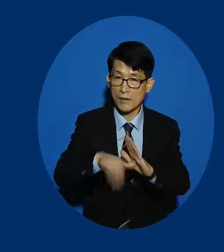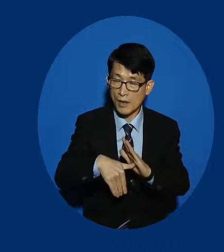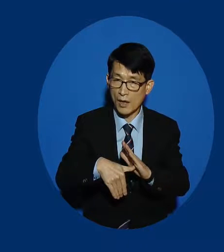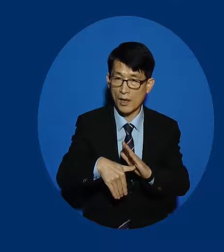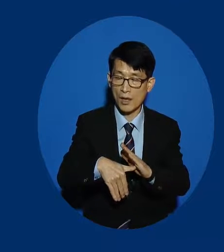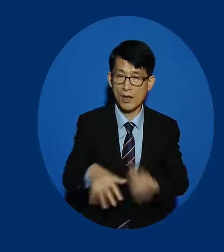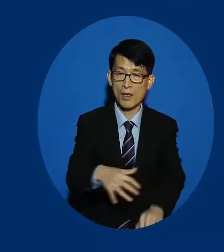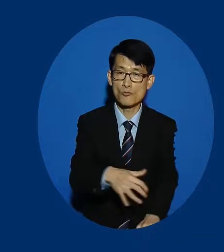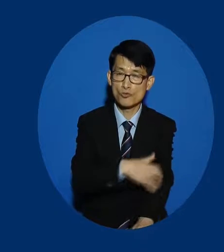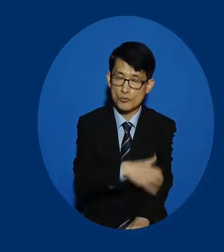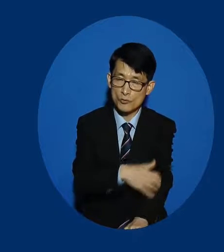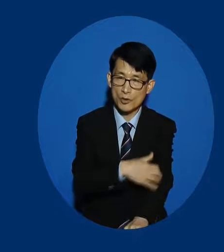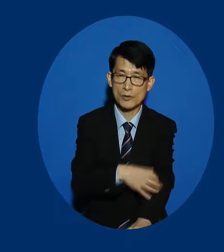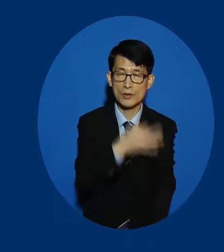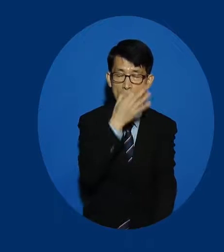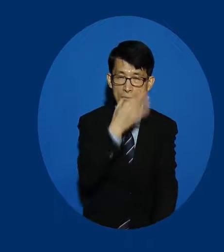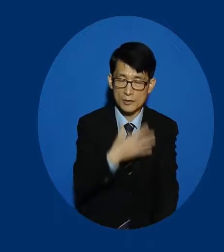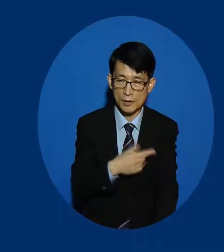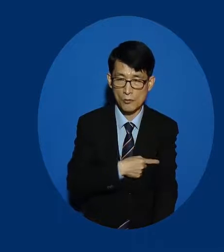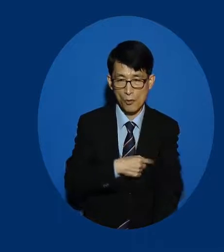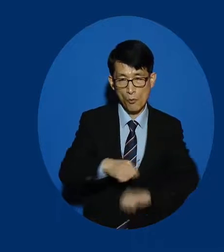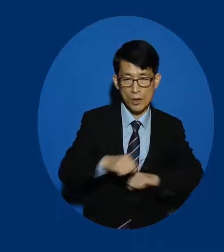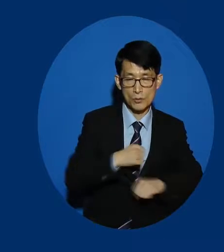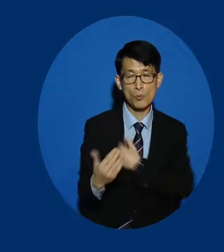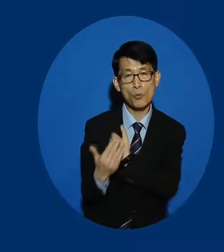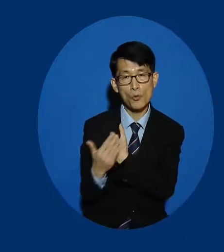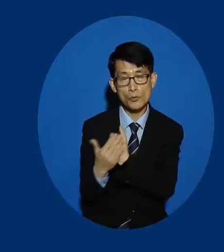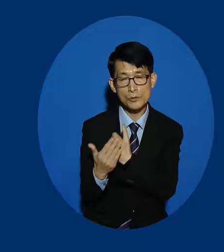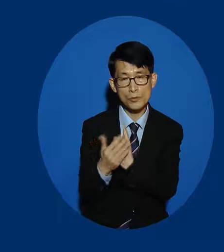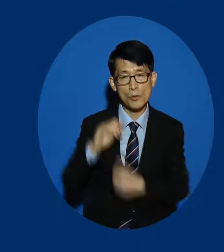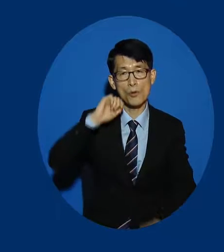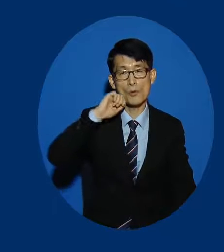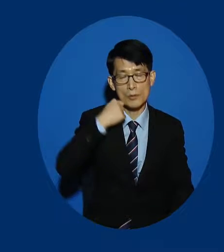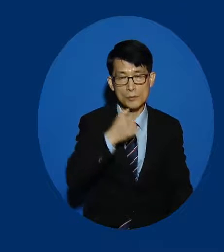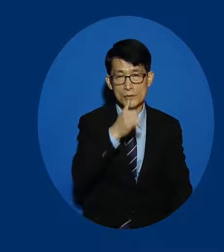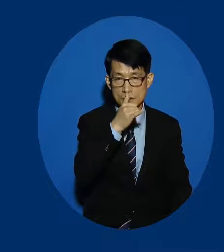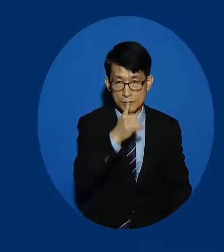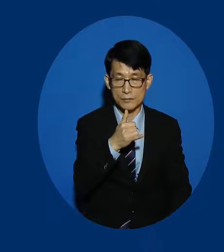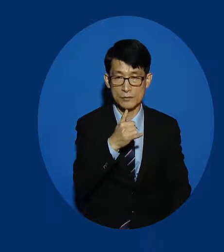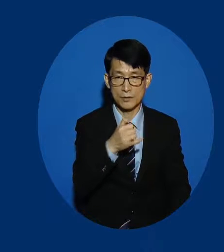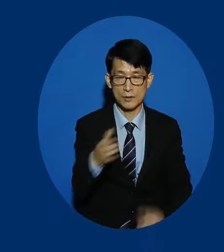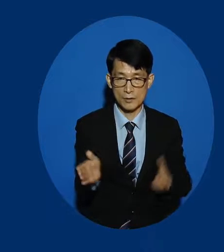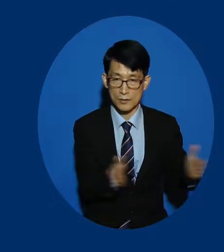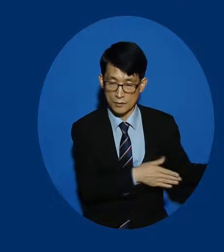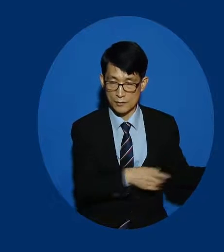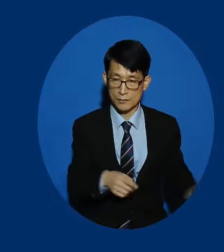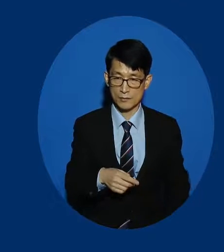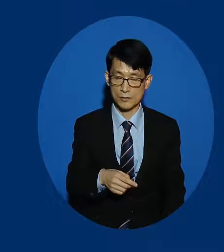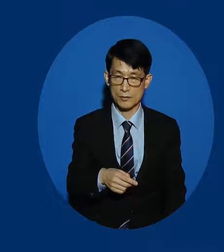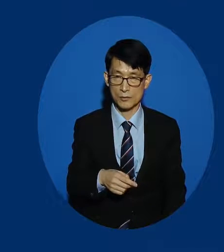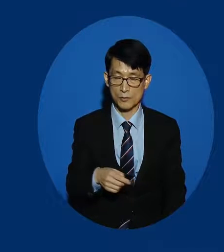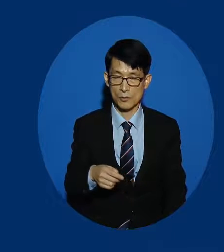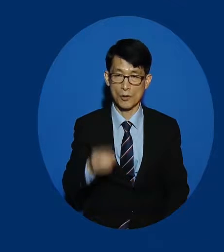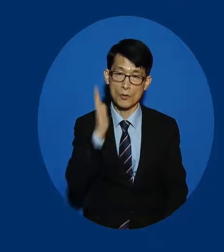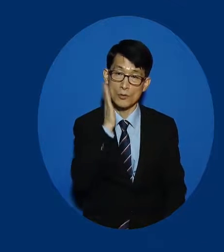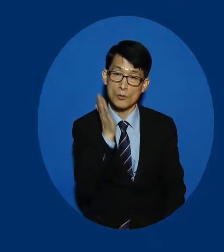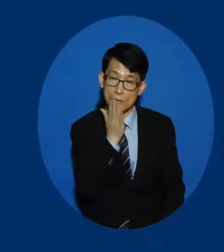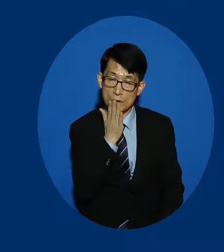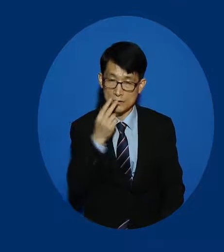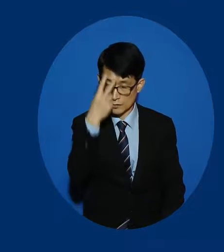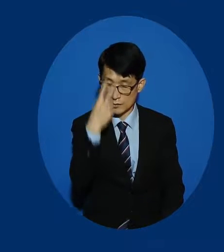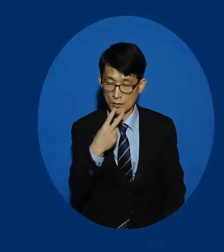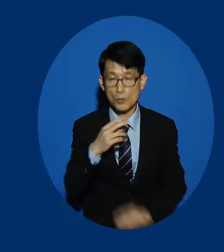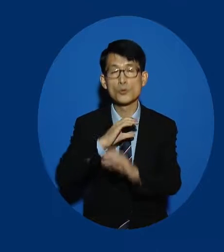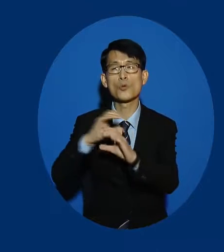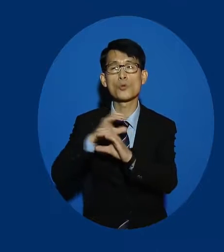그다음에 활동 지원들과의 매칭 문제가 좀 어려움이 있었지만 감각장애인 같은 경우에 소통의 문제라든가 정보 접근의 문제에